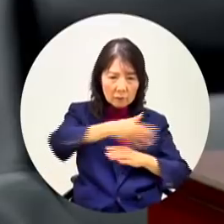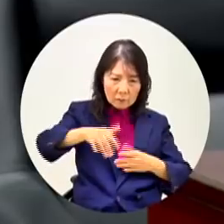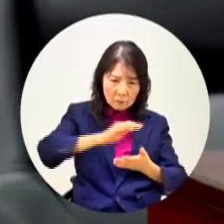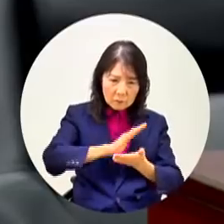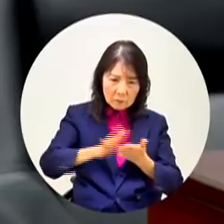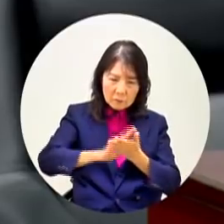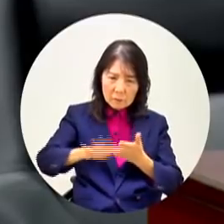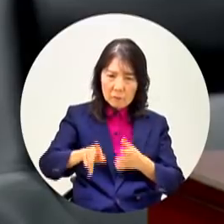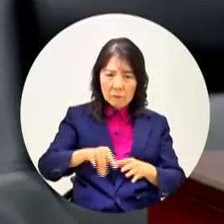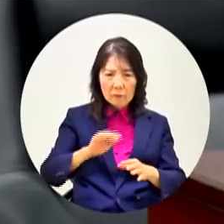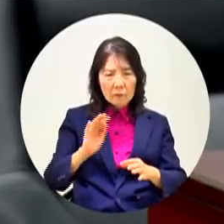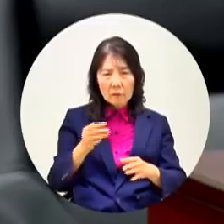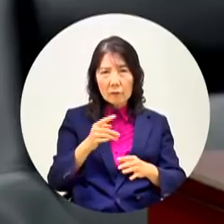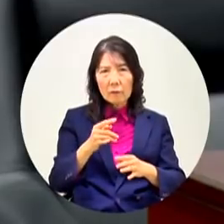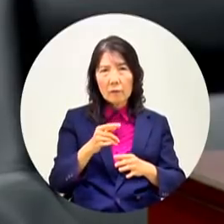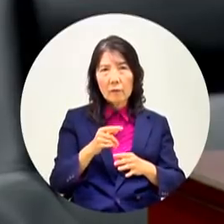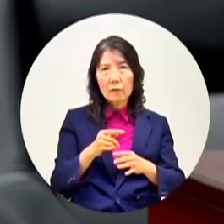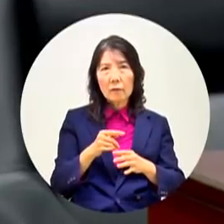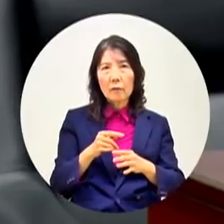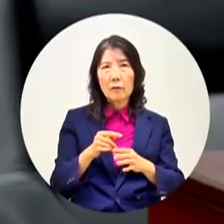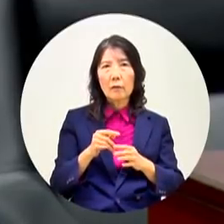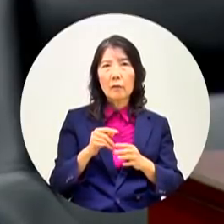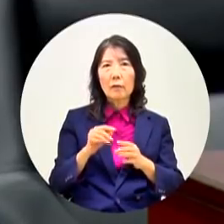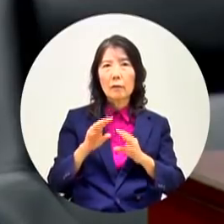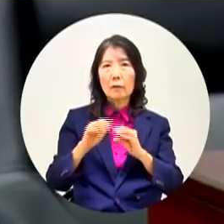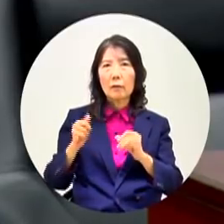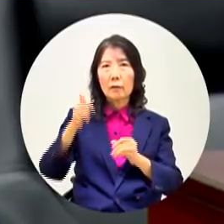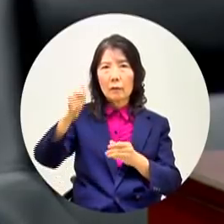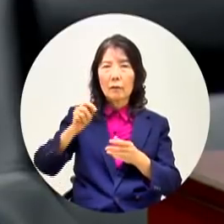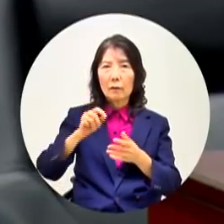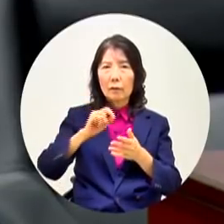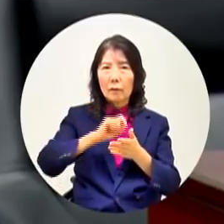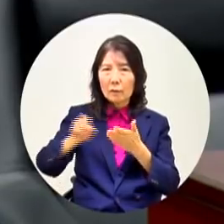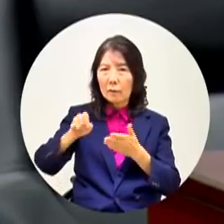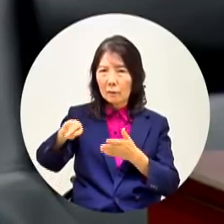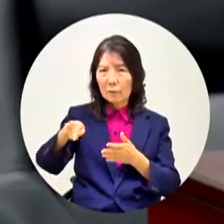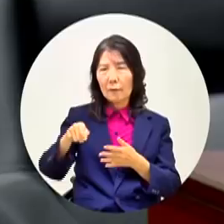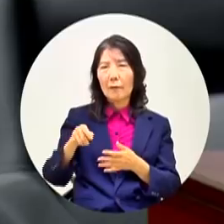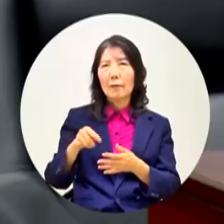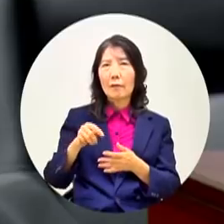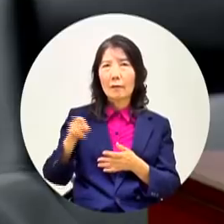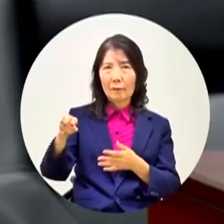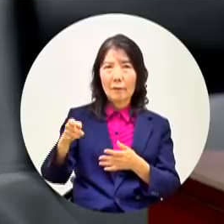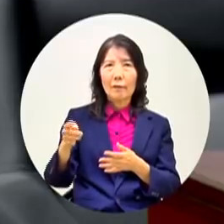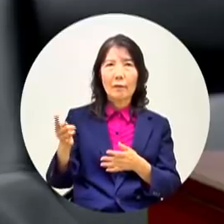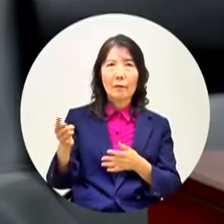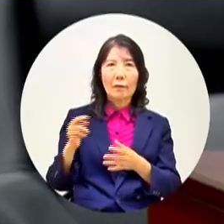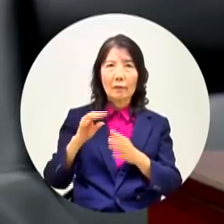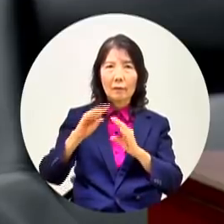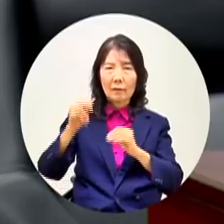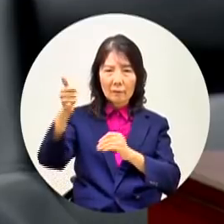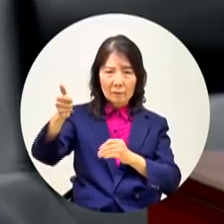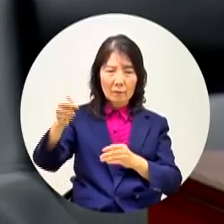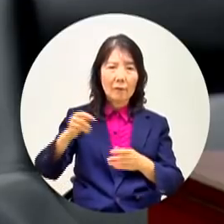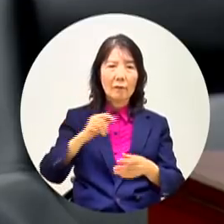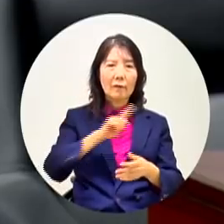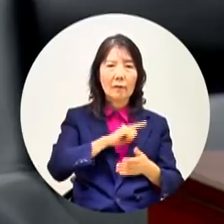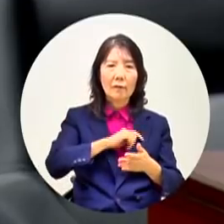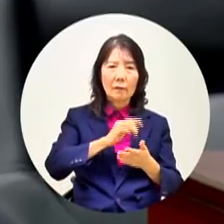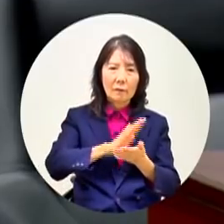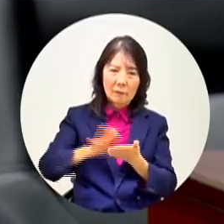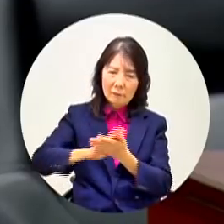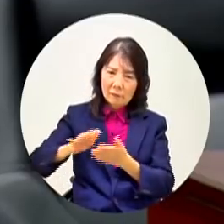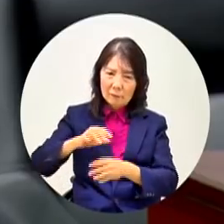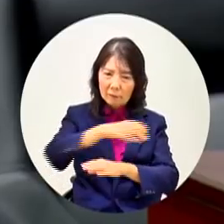就来个开单，甲地主发咱个登革热红单，让他出来清啊，吼、哦，是不是？来个发咱个咱个地主